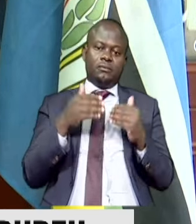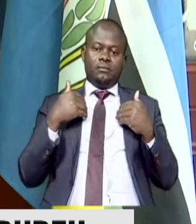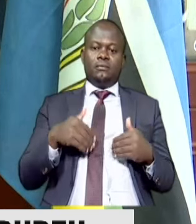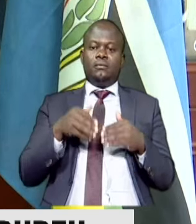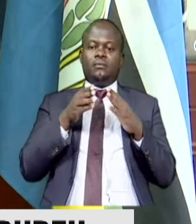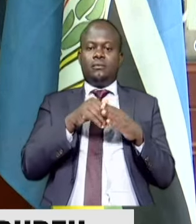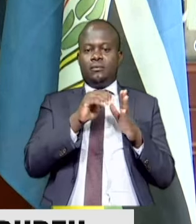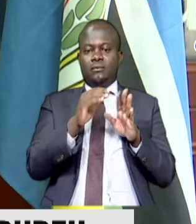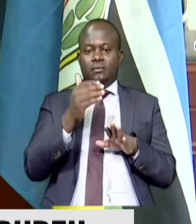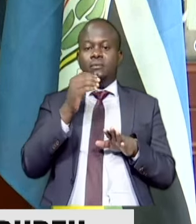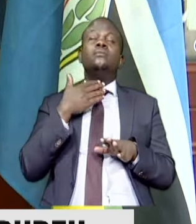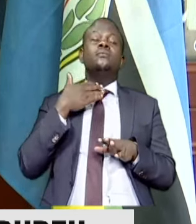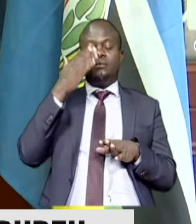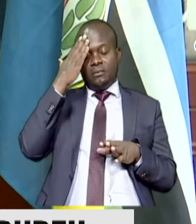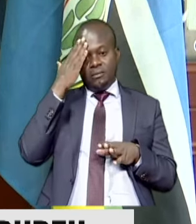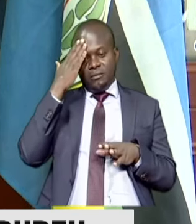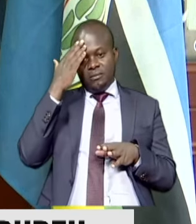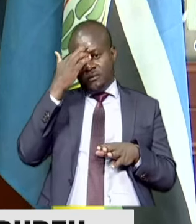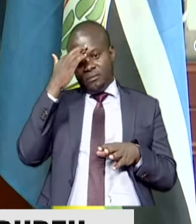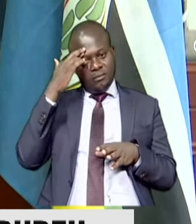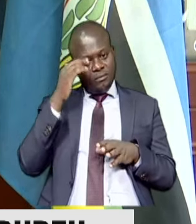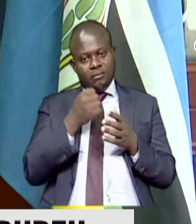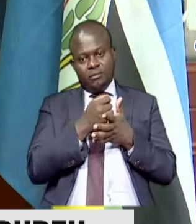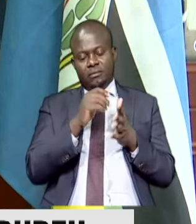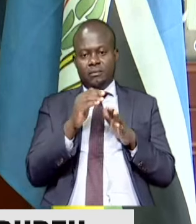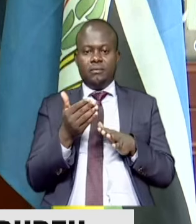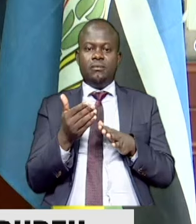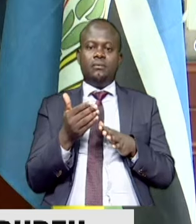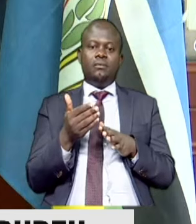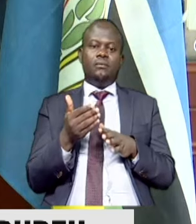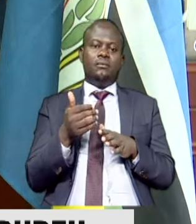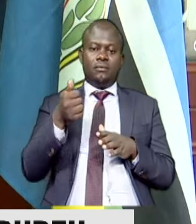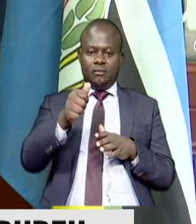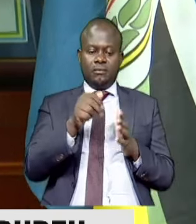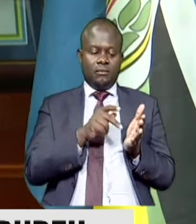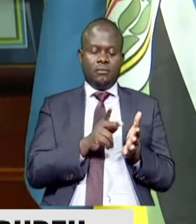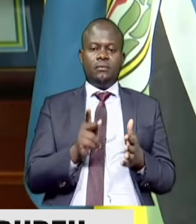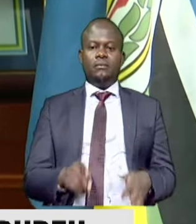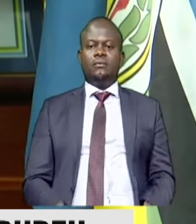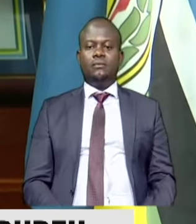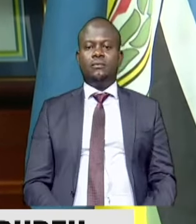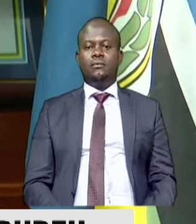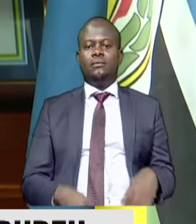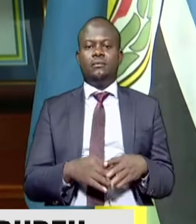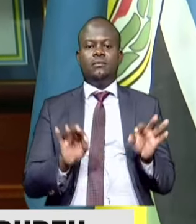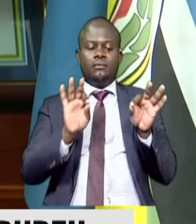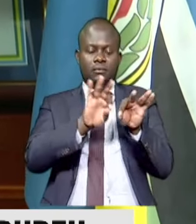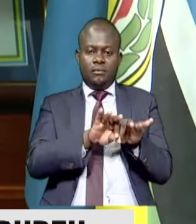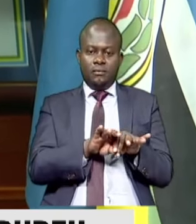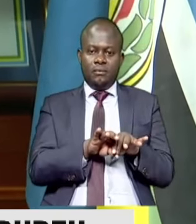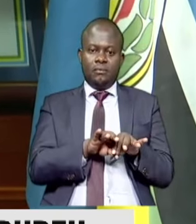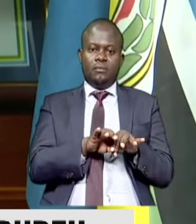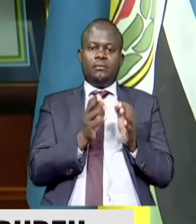Imana ushaka kumenya icyamwishe n'uburyo yapfuye ikiguzi ni wowe ukishyura ibiciro